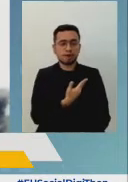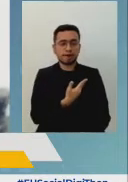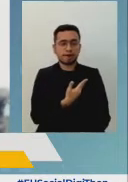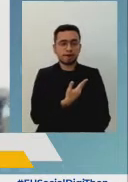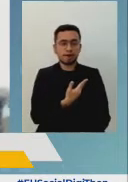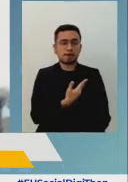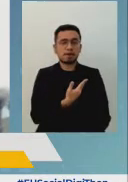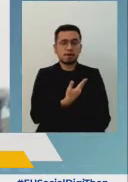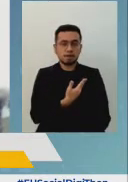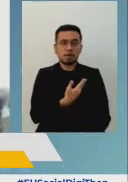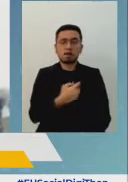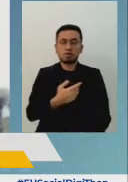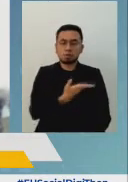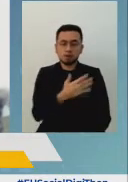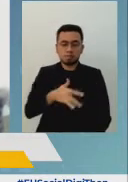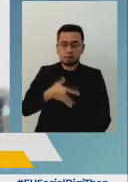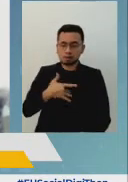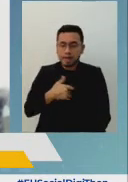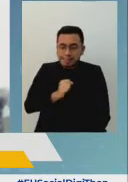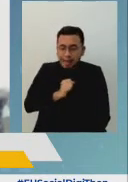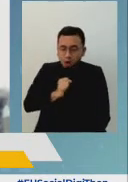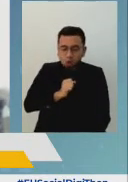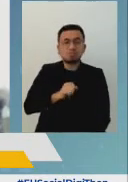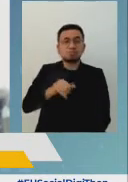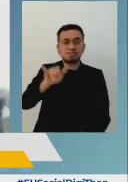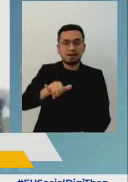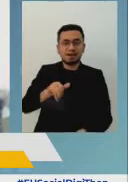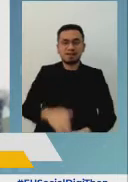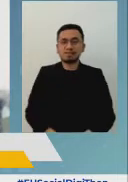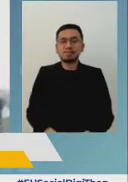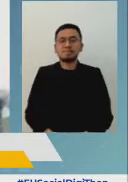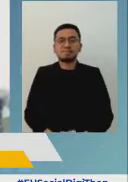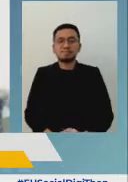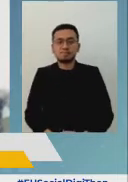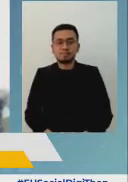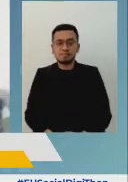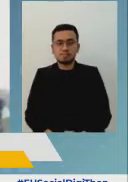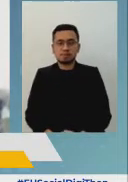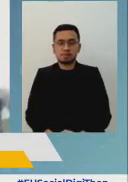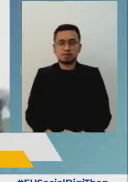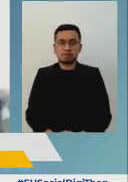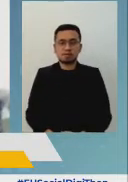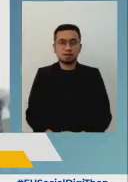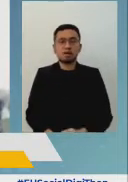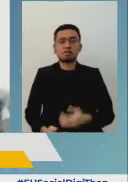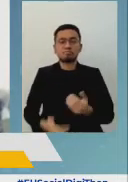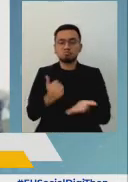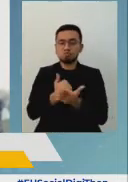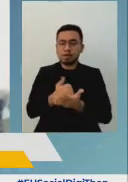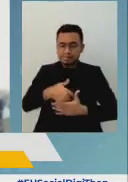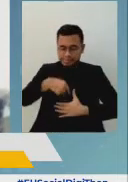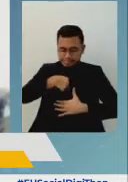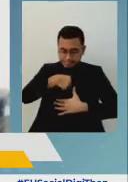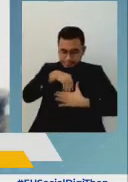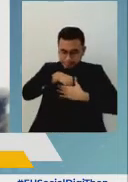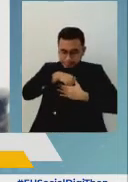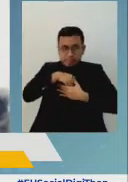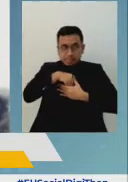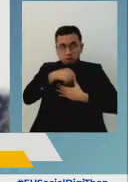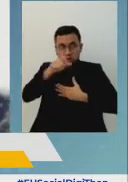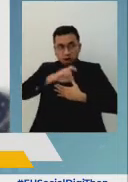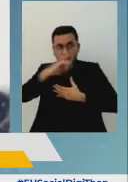dampak rasa takut. Nah, secara psikologis dia nggak pengen orang lain tahu kasusnya,